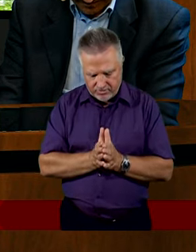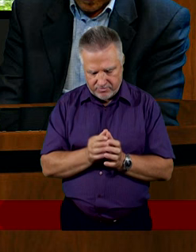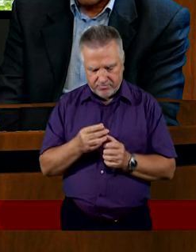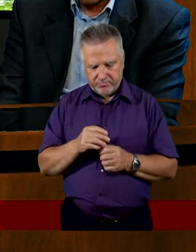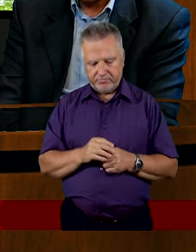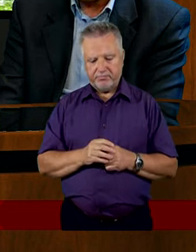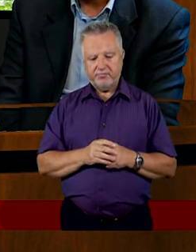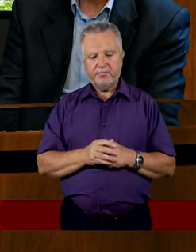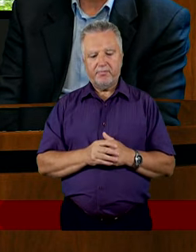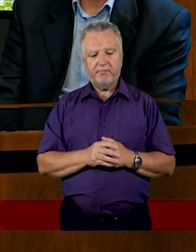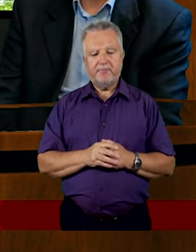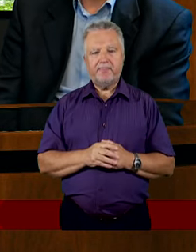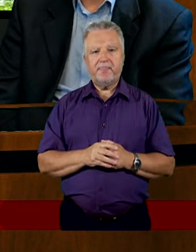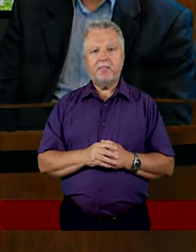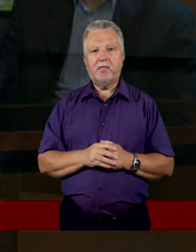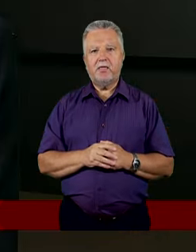Amen.